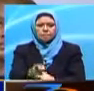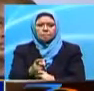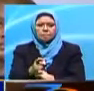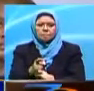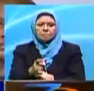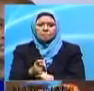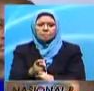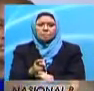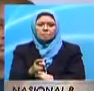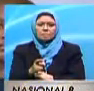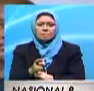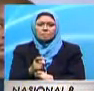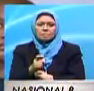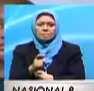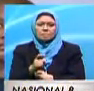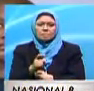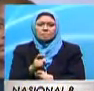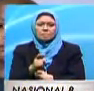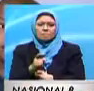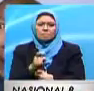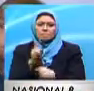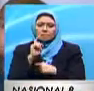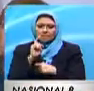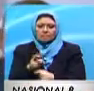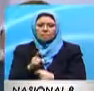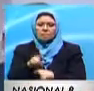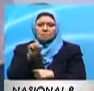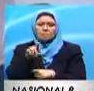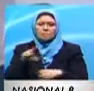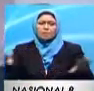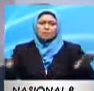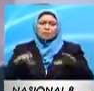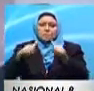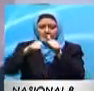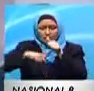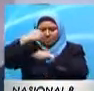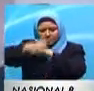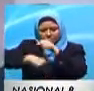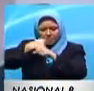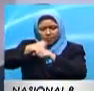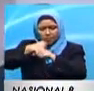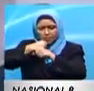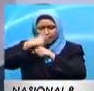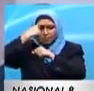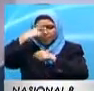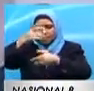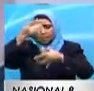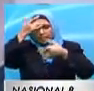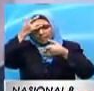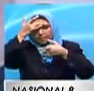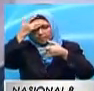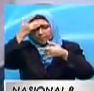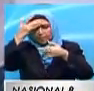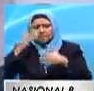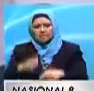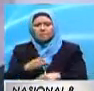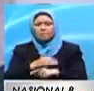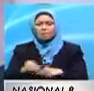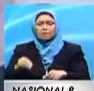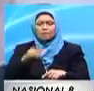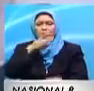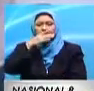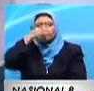yang yang patut dilakukanlah setiap tahun supaya pesakit-pesakit parent semua